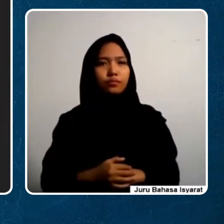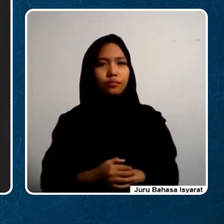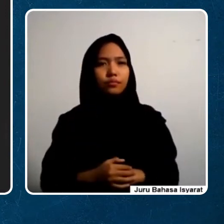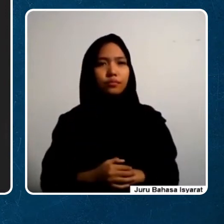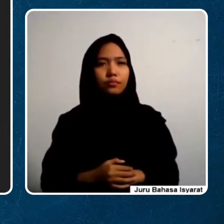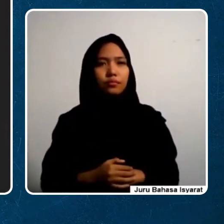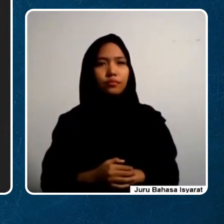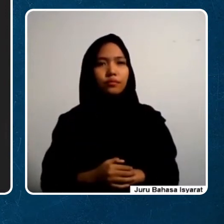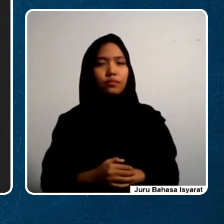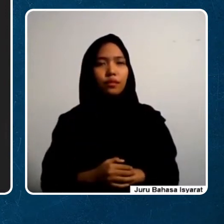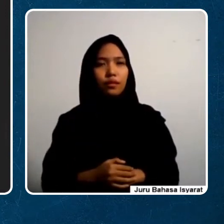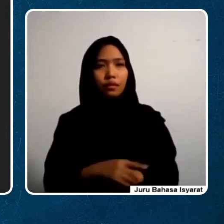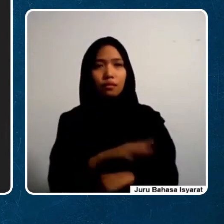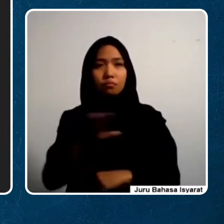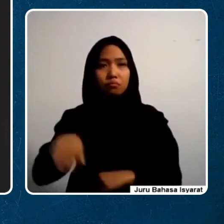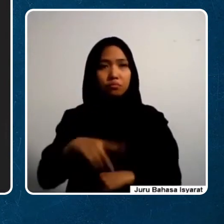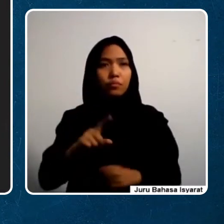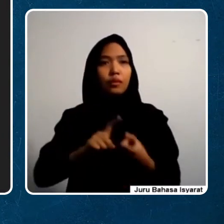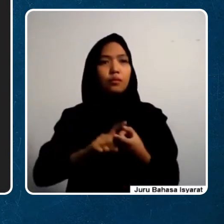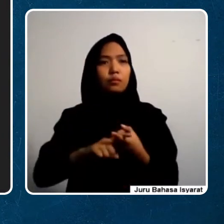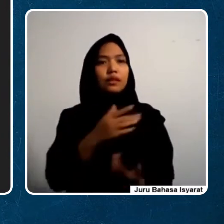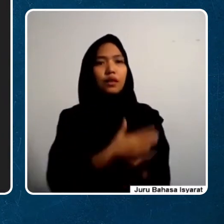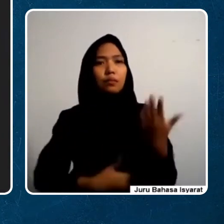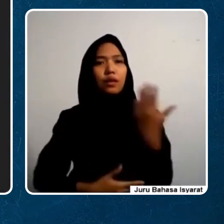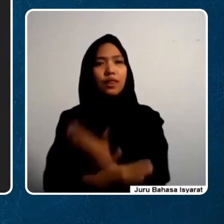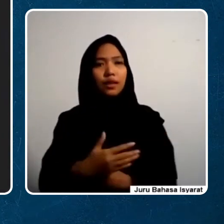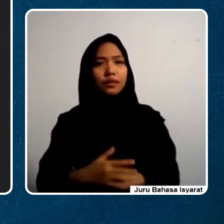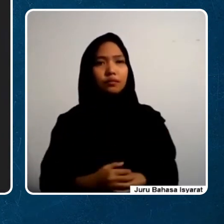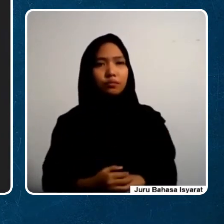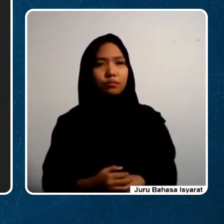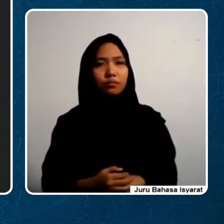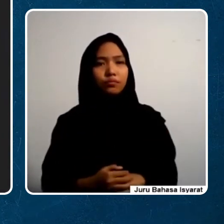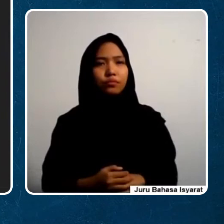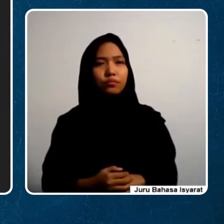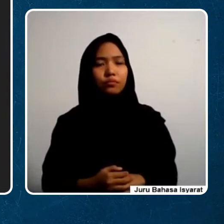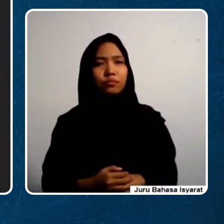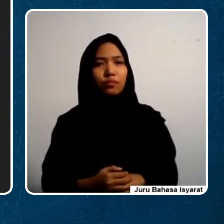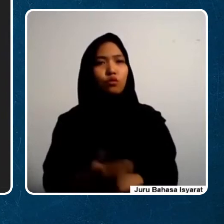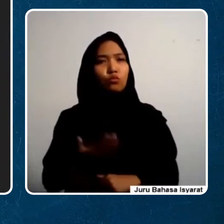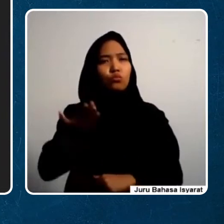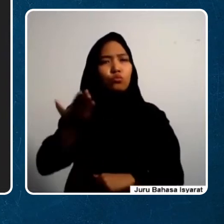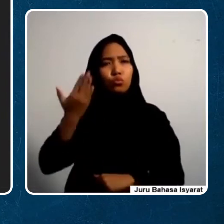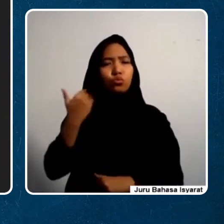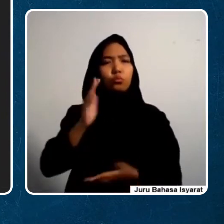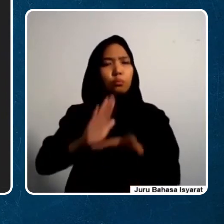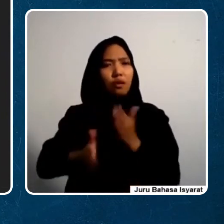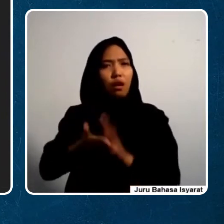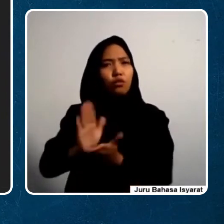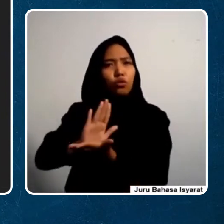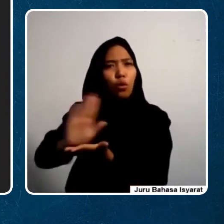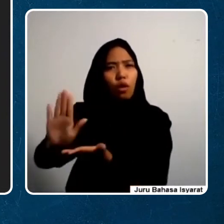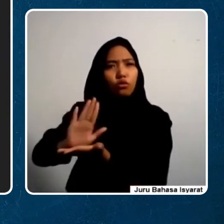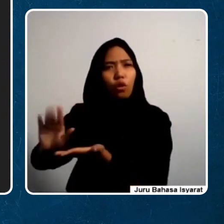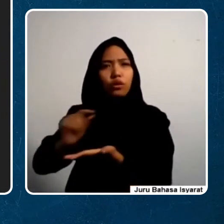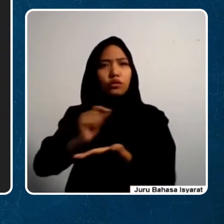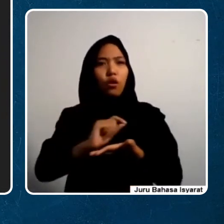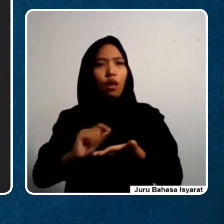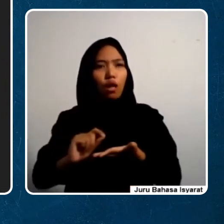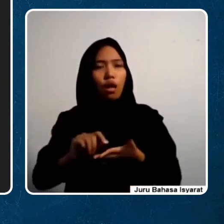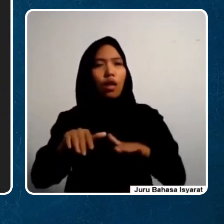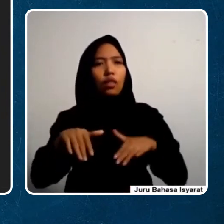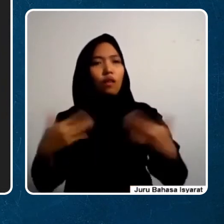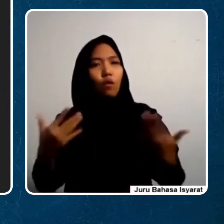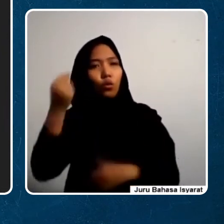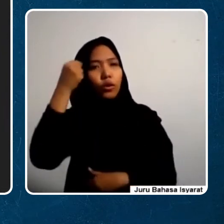dipandang sebelah mata oleh masyarakat umum atau seluruhnya. Bahkan